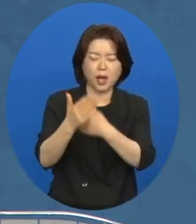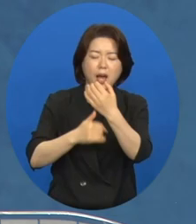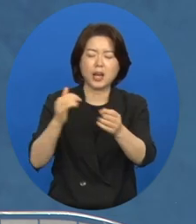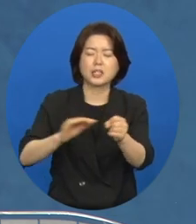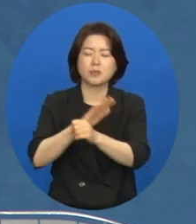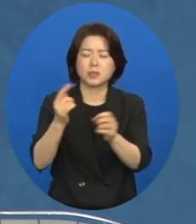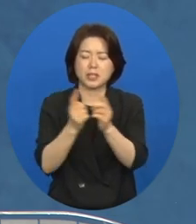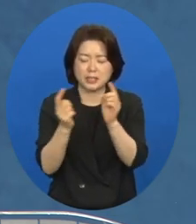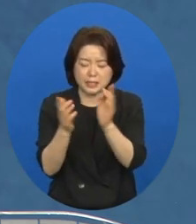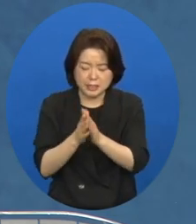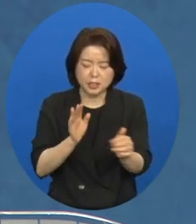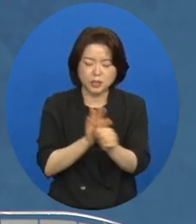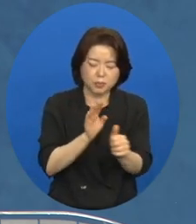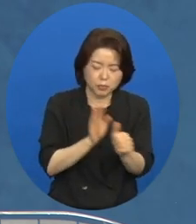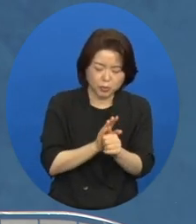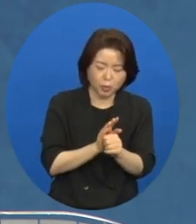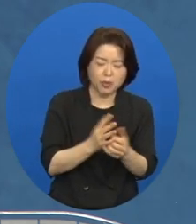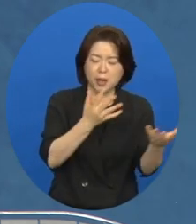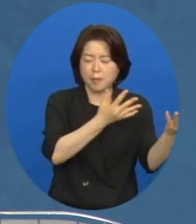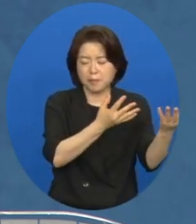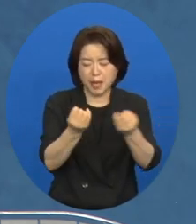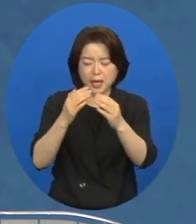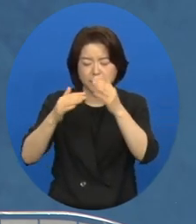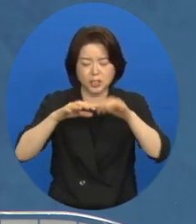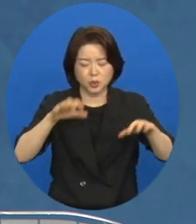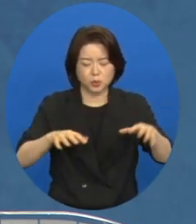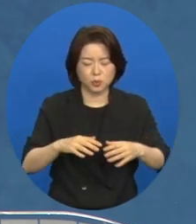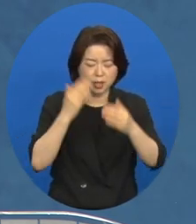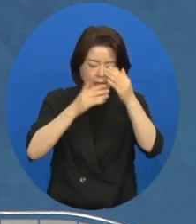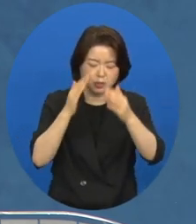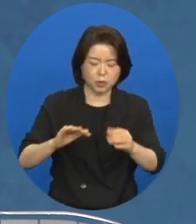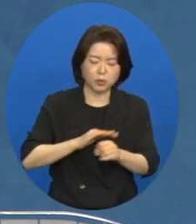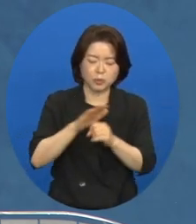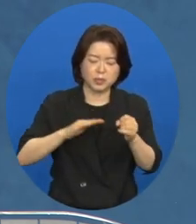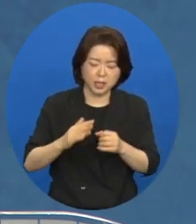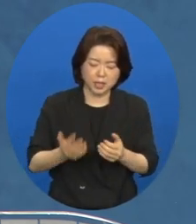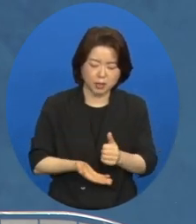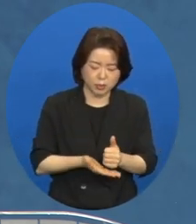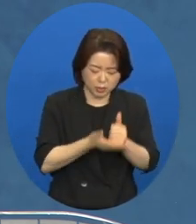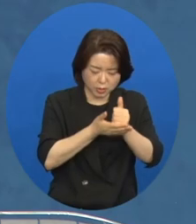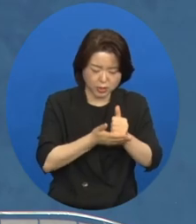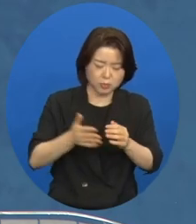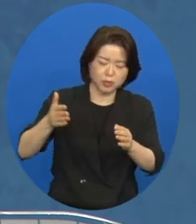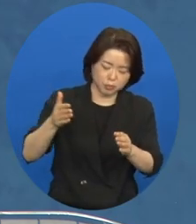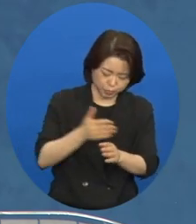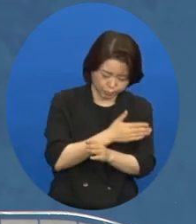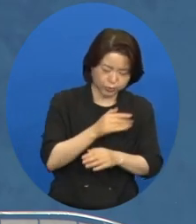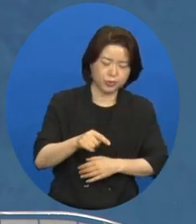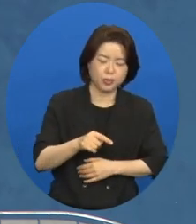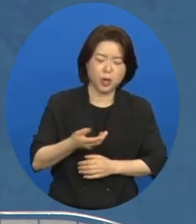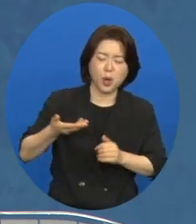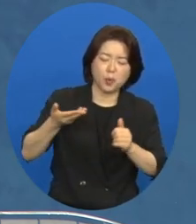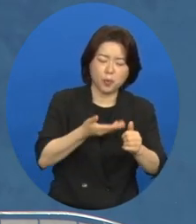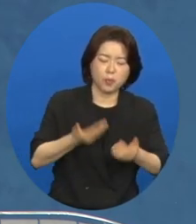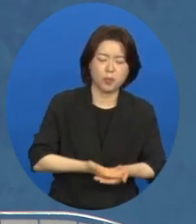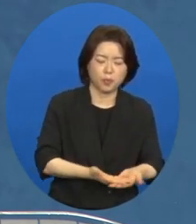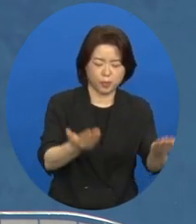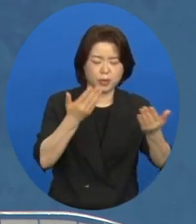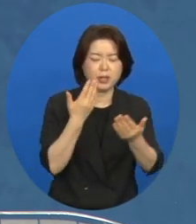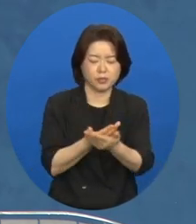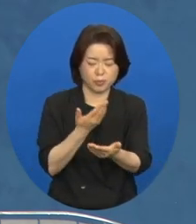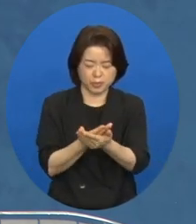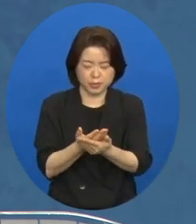사랑, 직접적인 도움이 많은 이웃들과 또 성도들의 사랑과 섬김으로부터 공급되게 하여